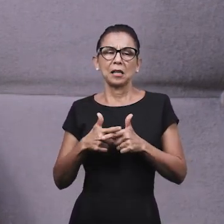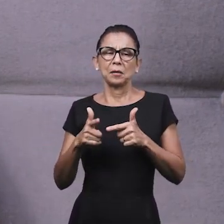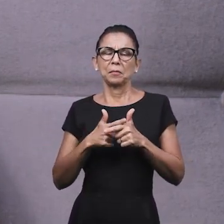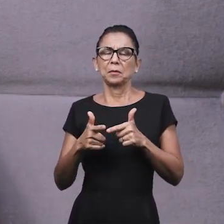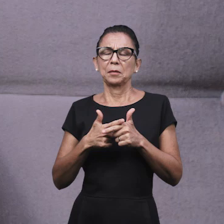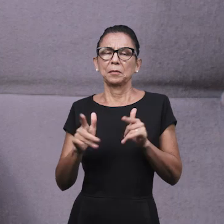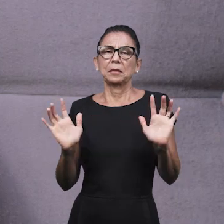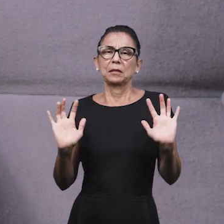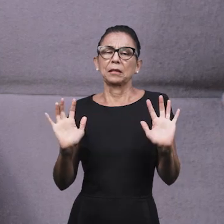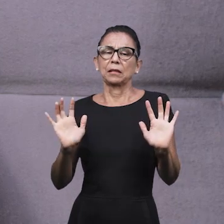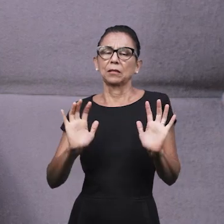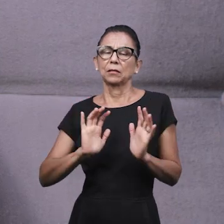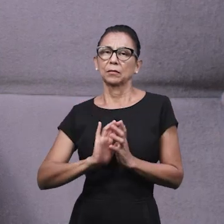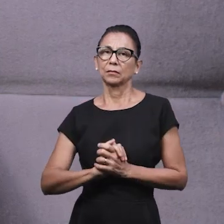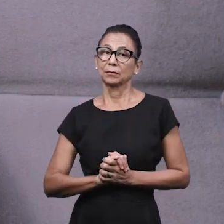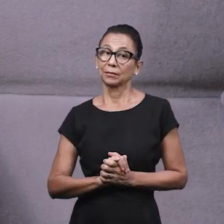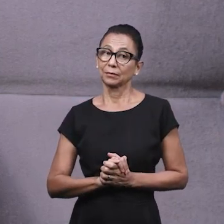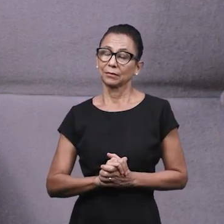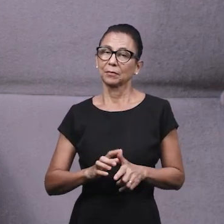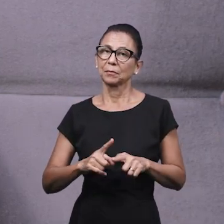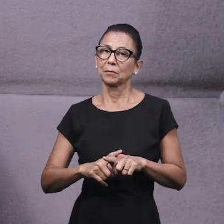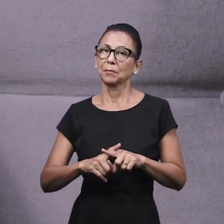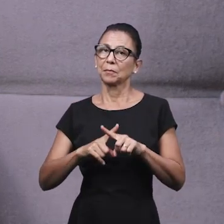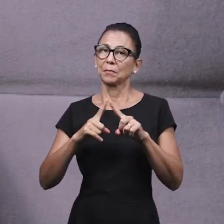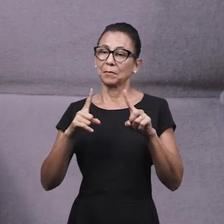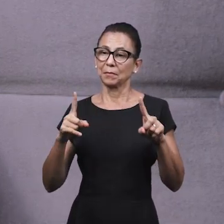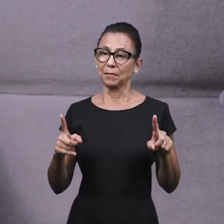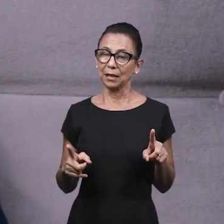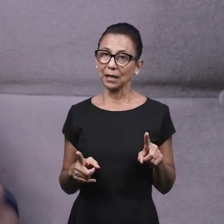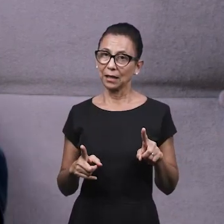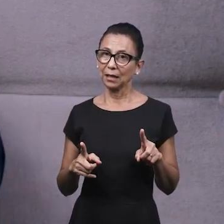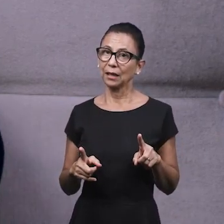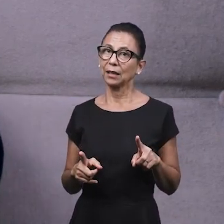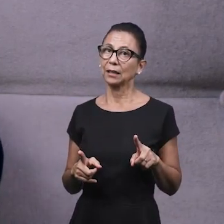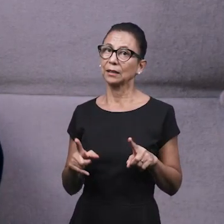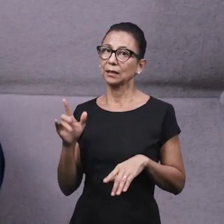à la douleur, n'est-ce pas? Des fois, nous sentons